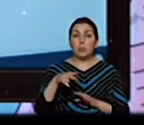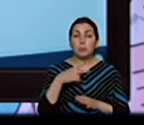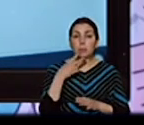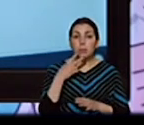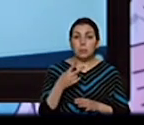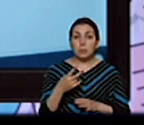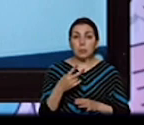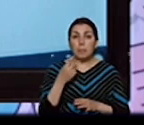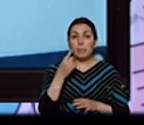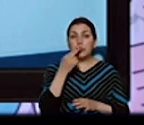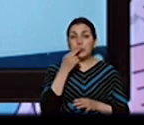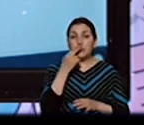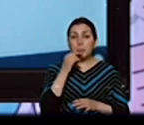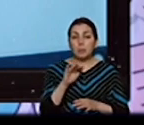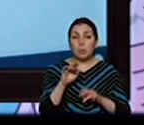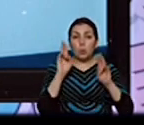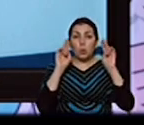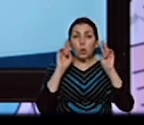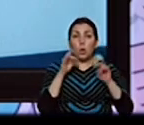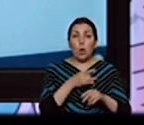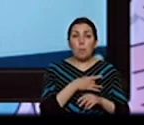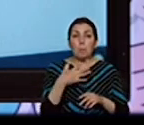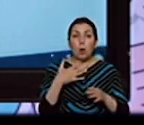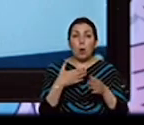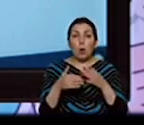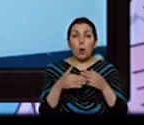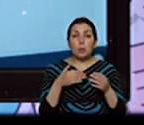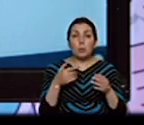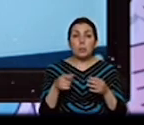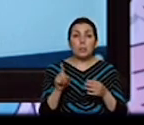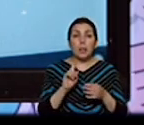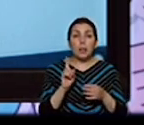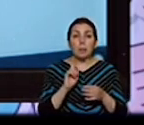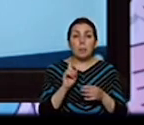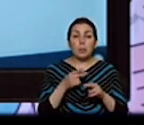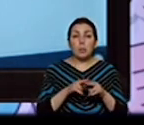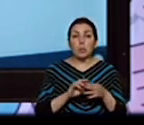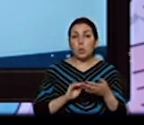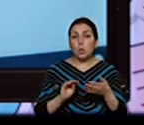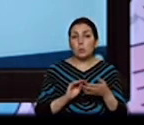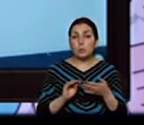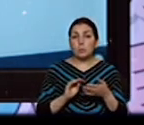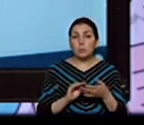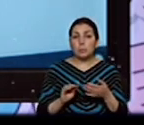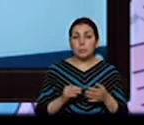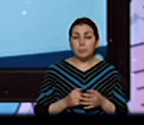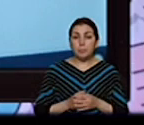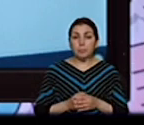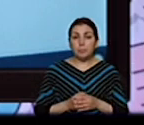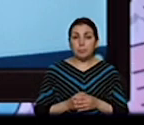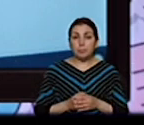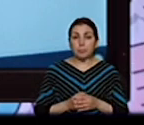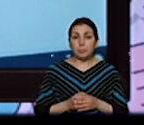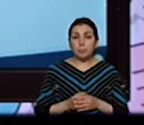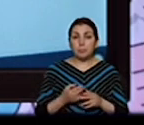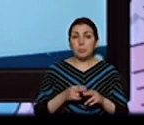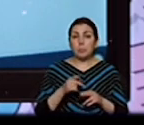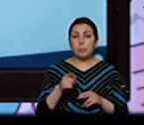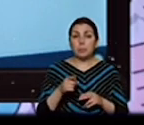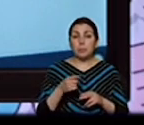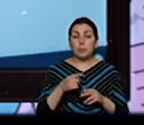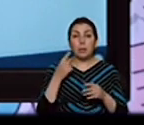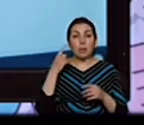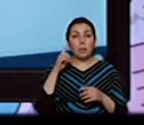qarasa, kichkina bir quyon oppoq qog'ozga nimalarnidir yozayotgan emish. Mana shu